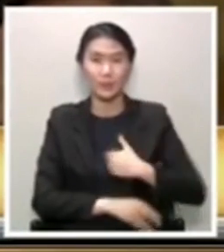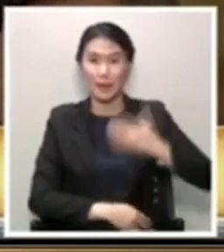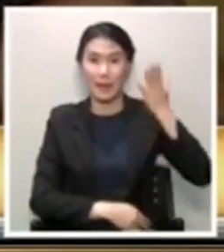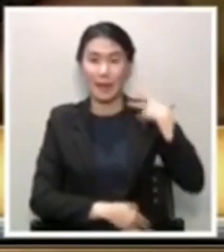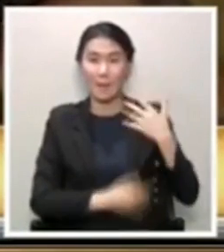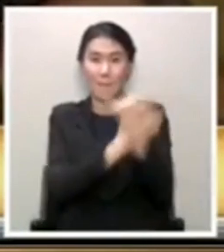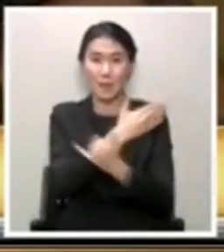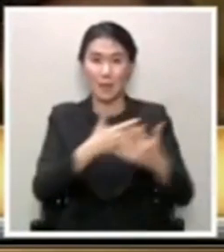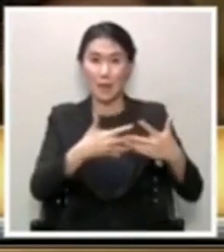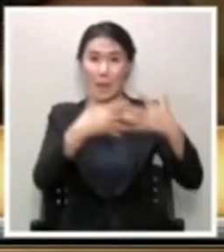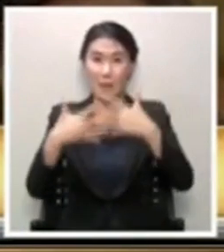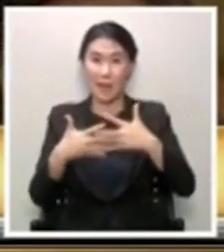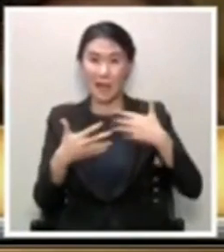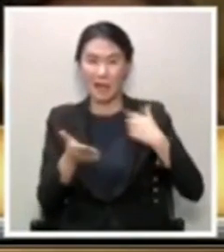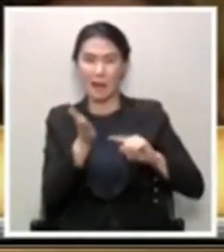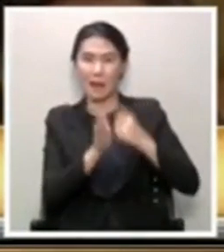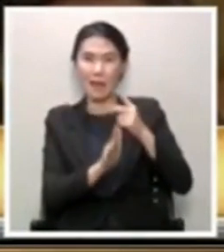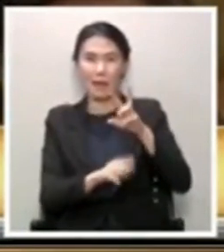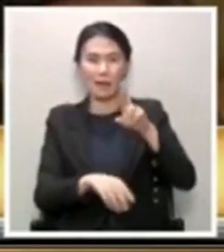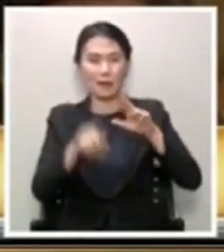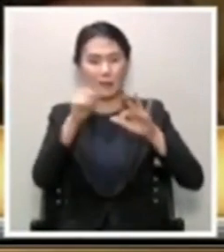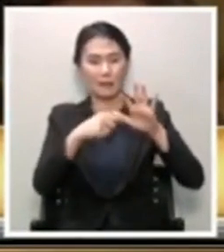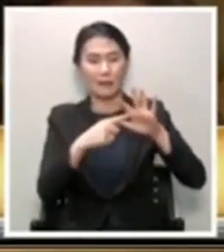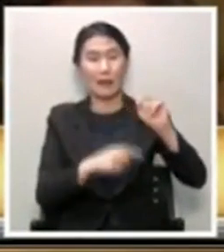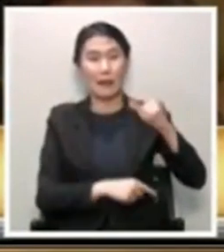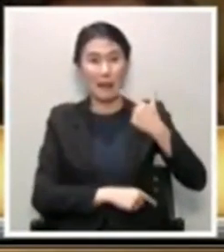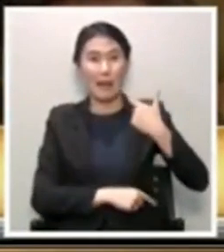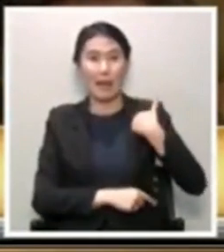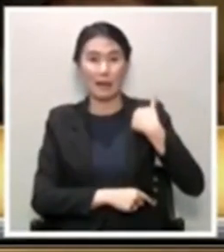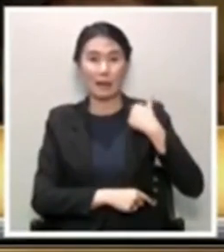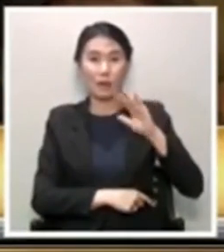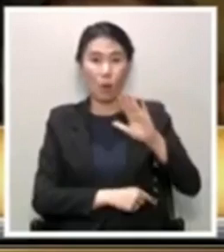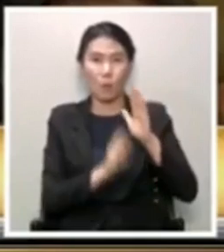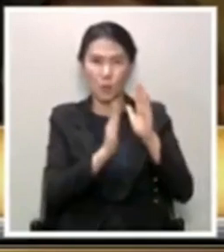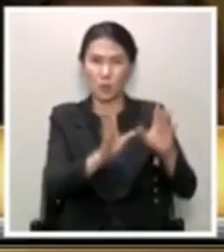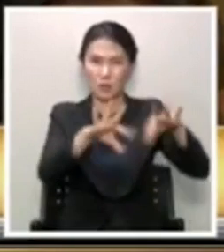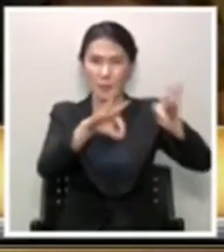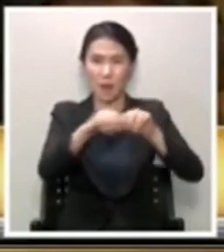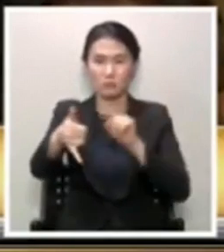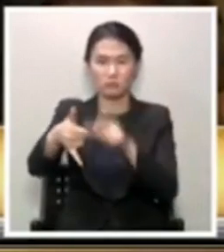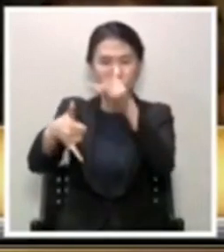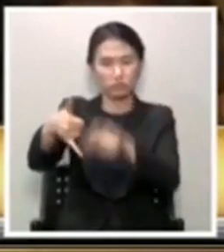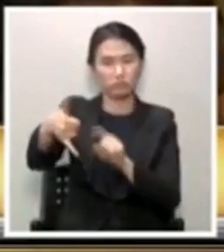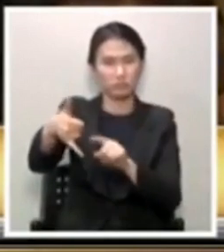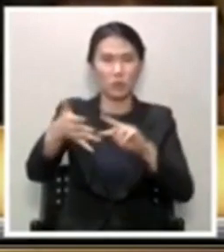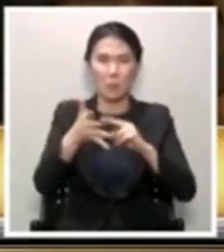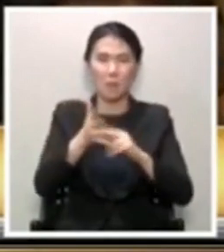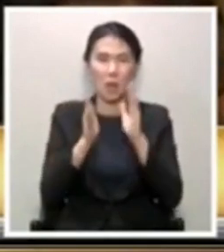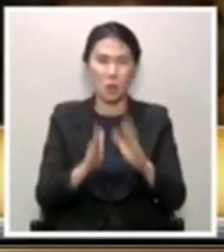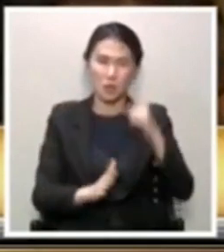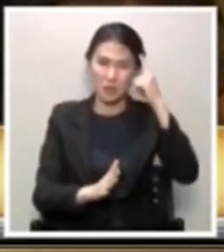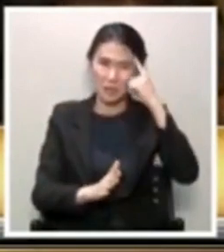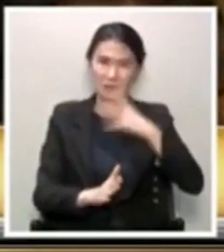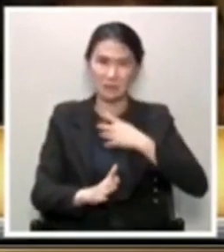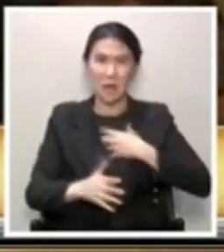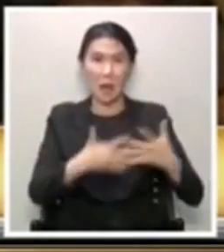กาเค้าร่างรัฐธรรมนูญขึ้นมาครั้งแรกนะครับโทมัสเจฟเฟอร์สันเนี่ยนะครับเป็นบุคคลสําคัญนะครับเค้าเรียกว่าเป็น Founding Father ในการก่อตั้งสหรัฐอเมริก